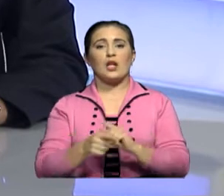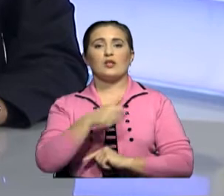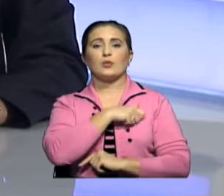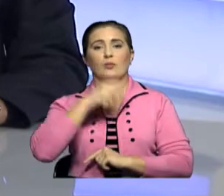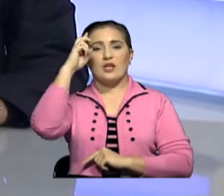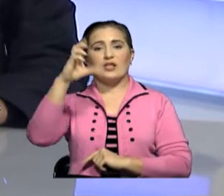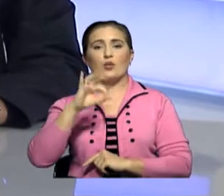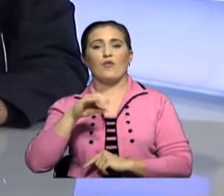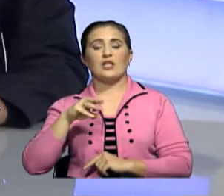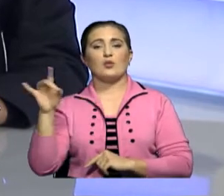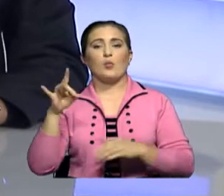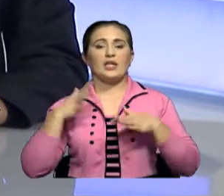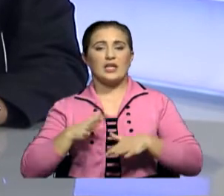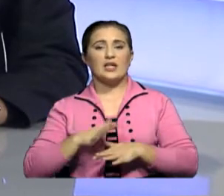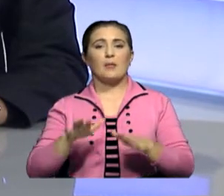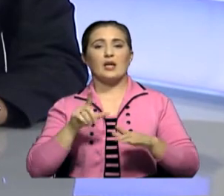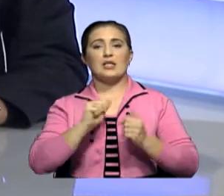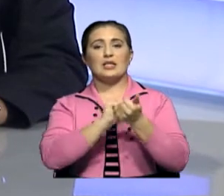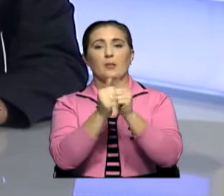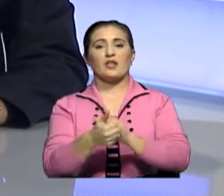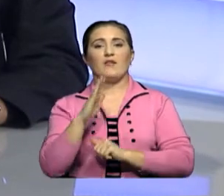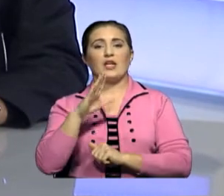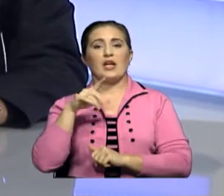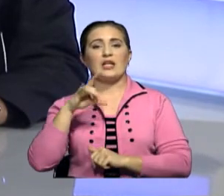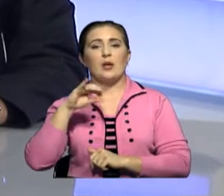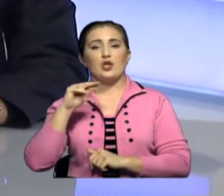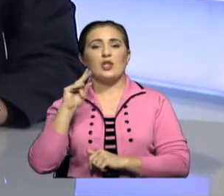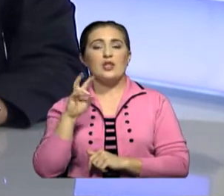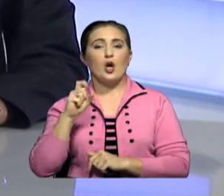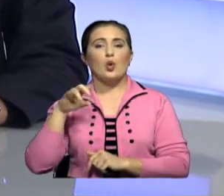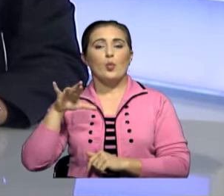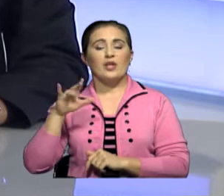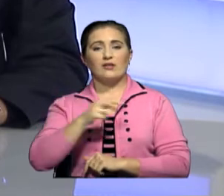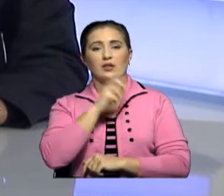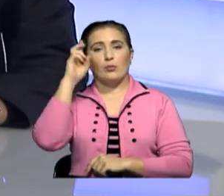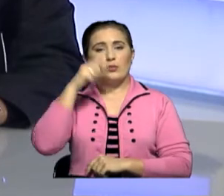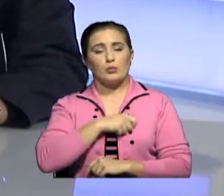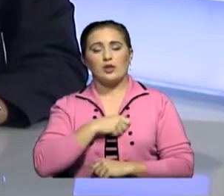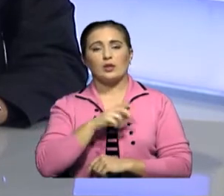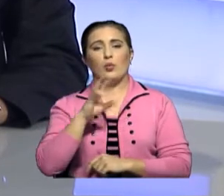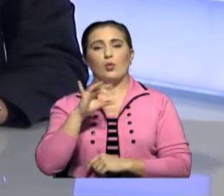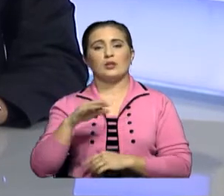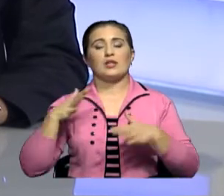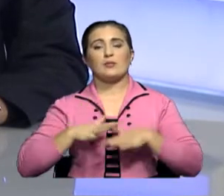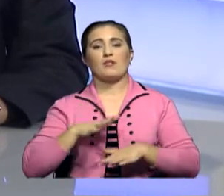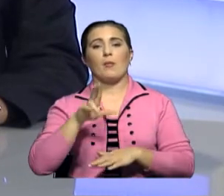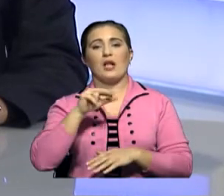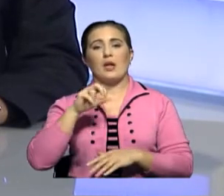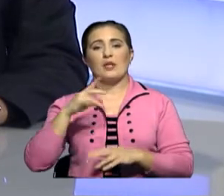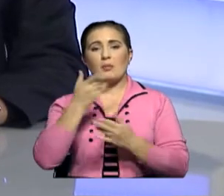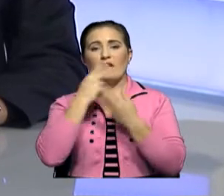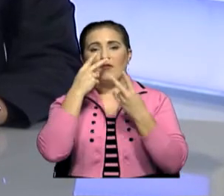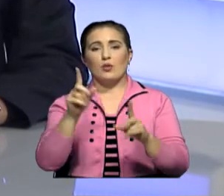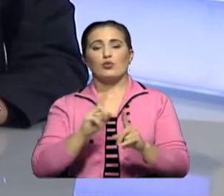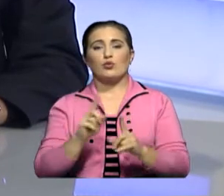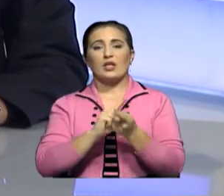государственного совета республики крым заменив виталя гермин еще на клубе на в депутатском корпусе крымского парламента мы видим что интеграция молодежи